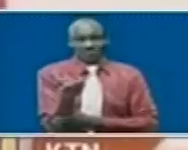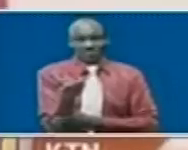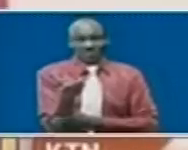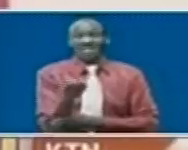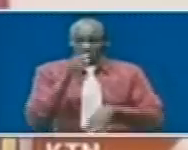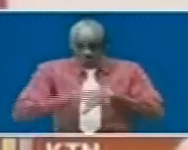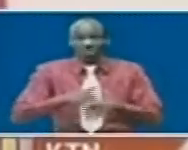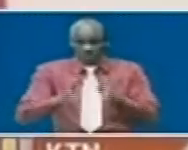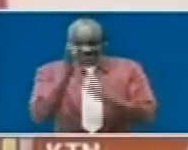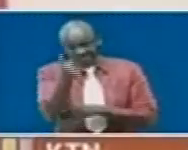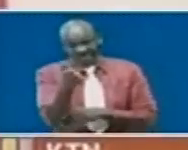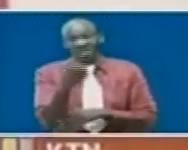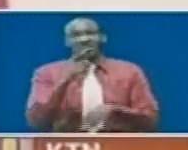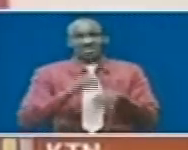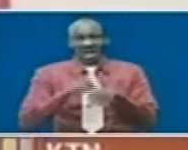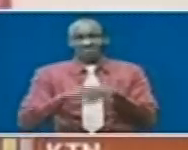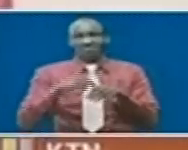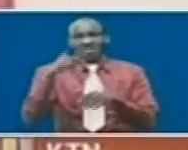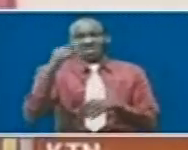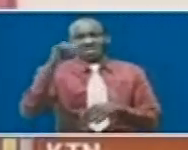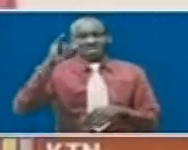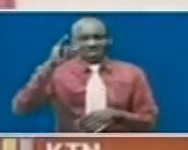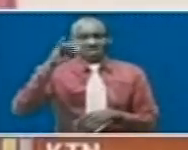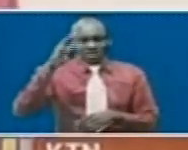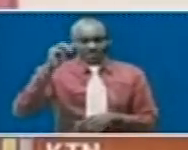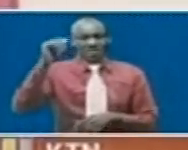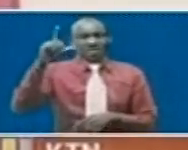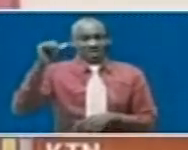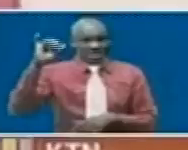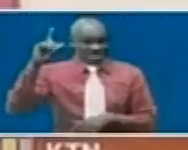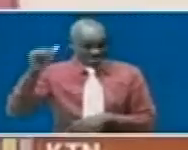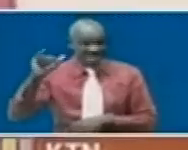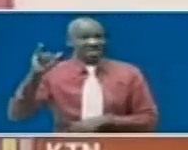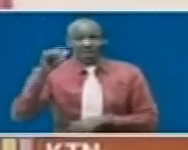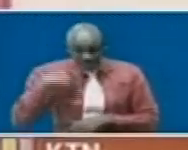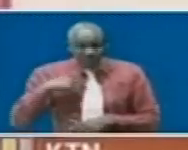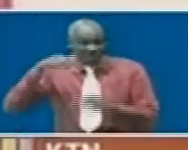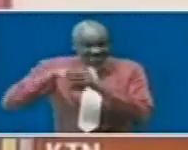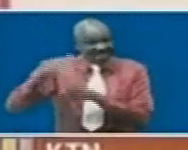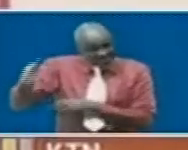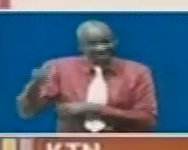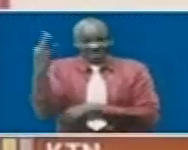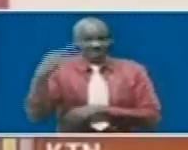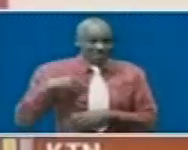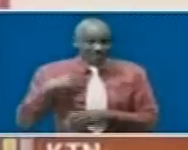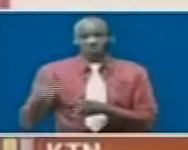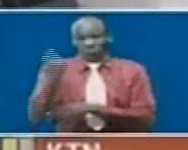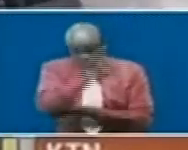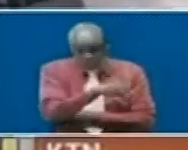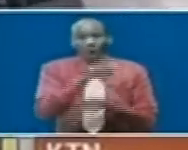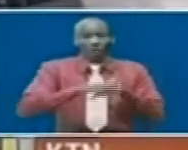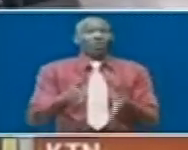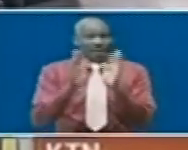kwa njia kukuja Kiminini. Watu tulikuwa nao kwa gari, watu watatu wakashuka